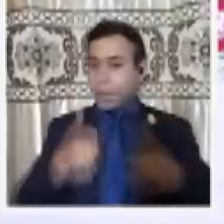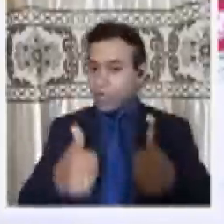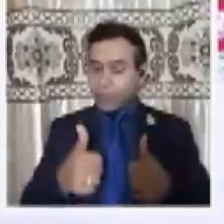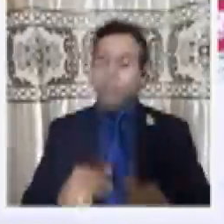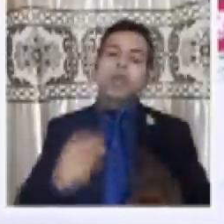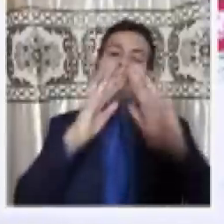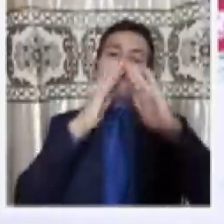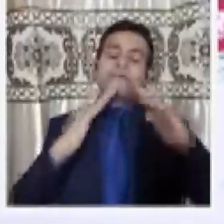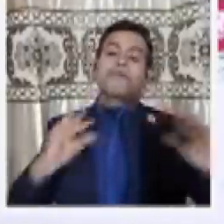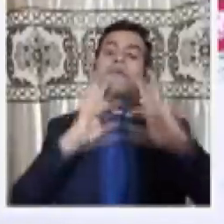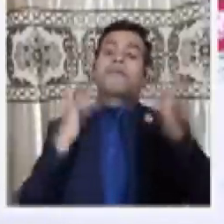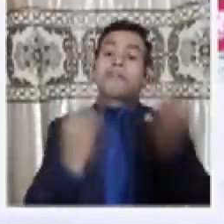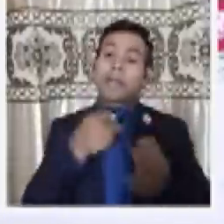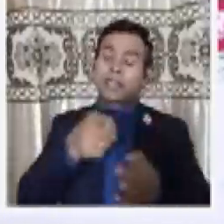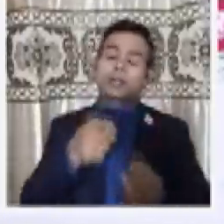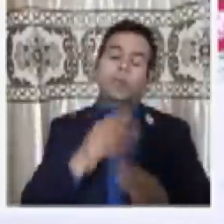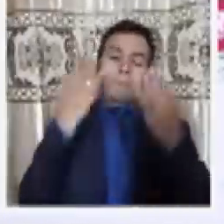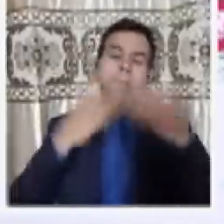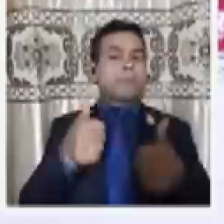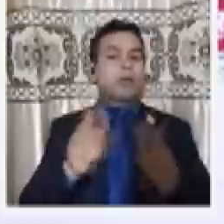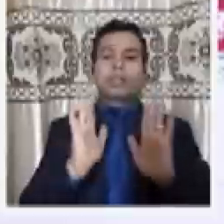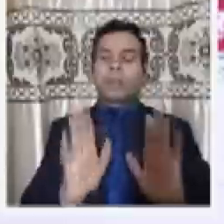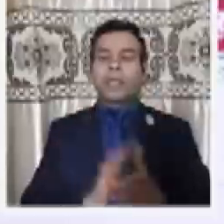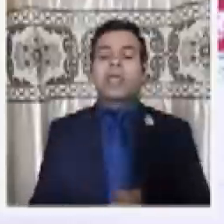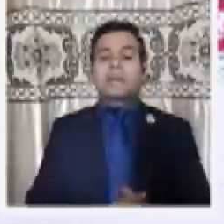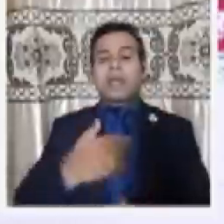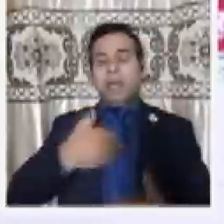করতে হবে। আপনি নিজে সুরক্ষিত রাখবেন, পরিবারের সকল সদস্যকে